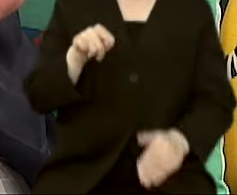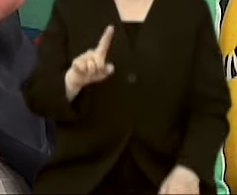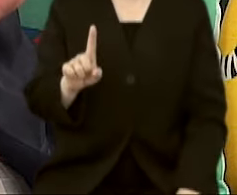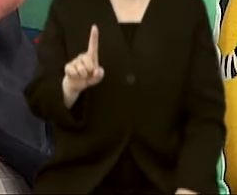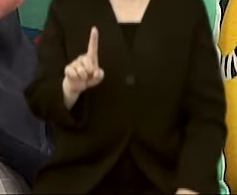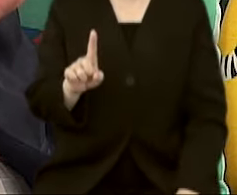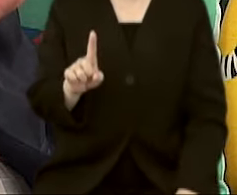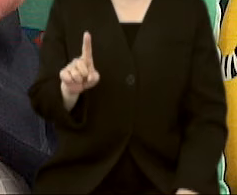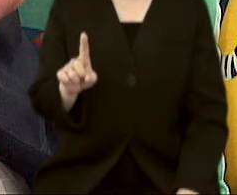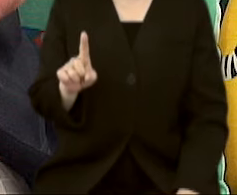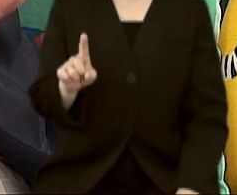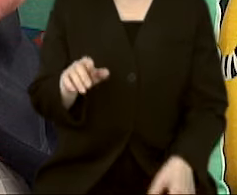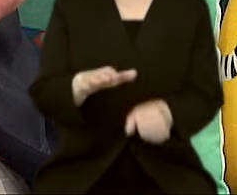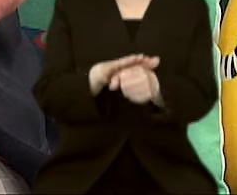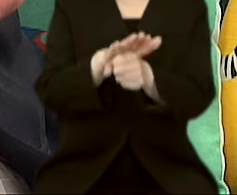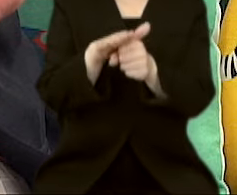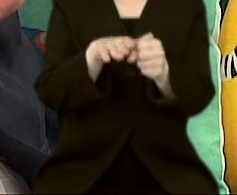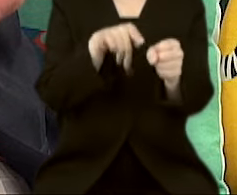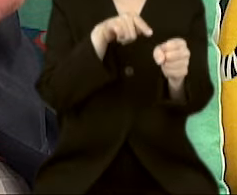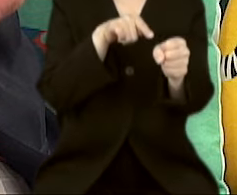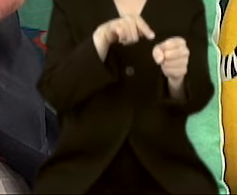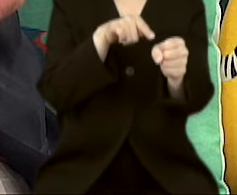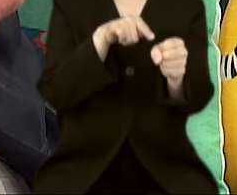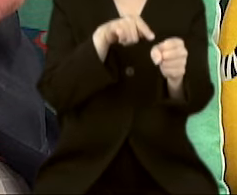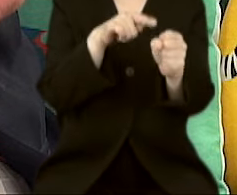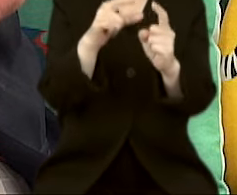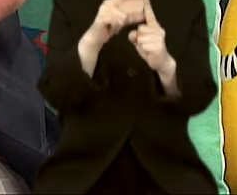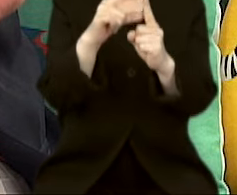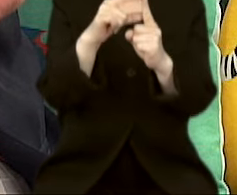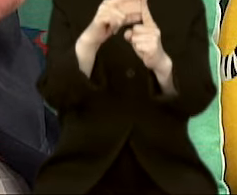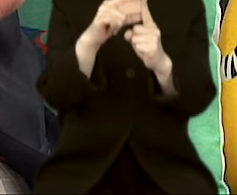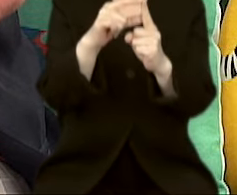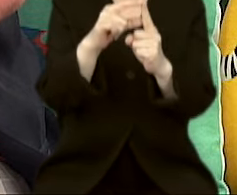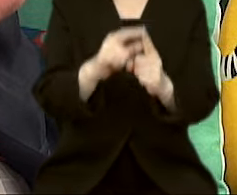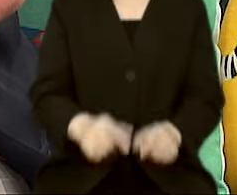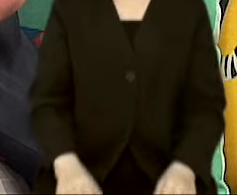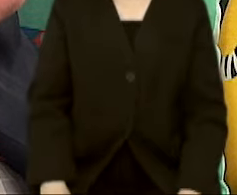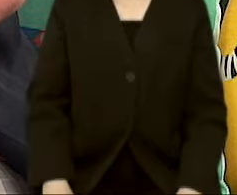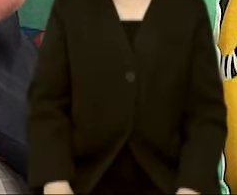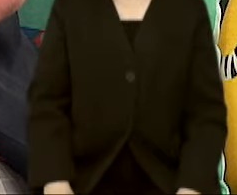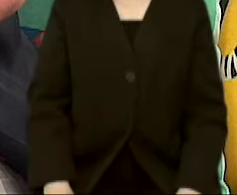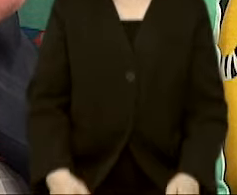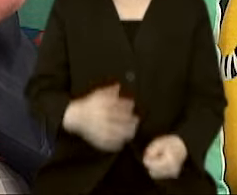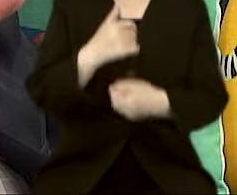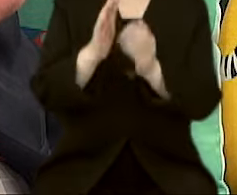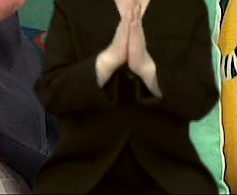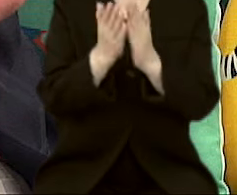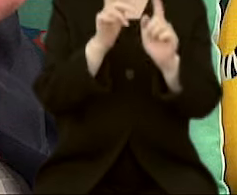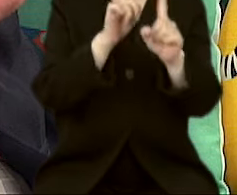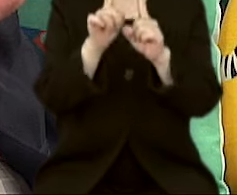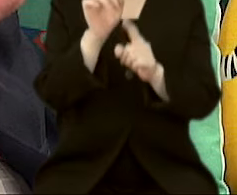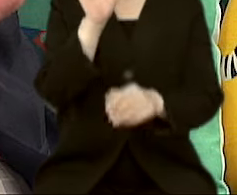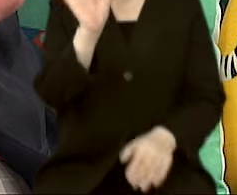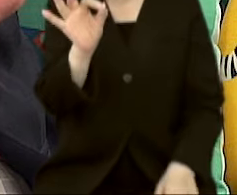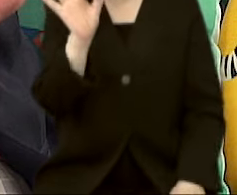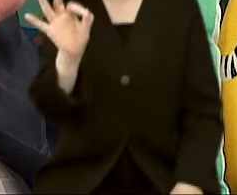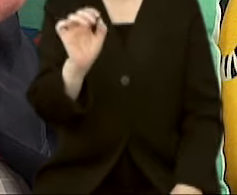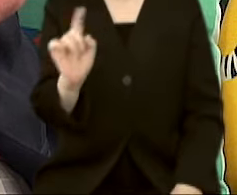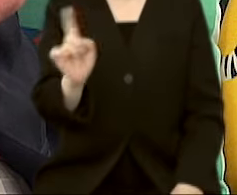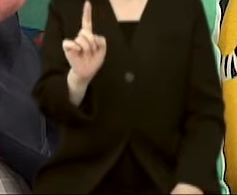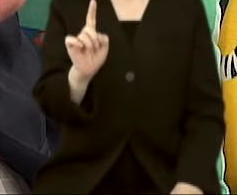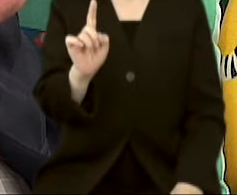이유이 바로 사랑이라고 단어가 제가 보니까 모든 말씀에